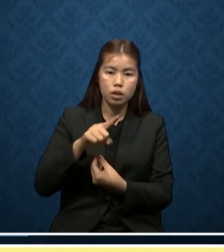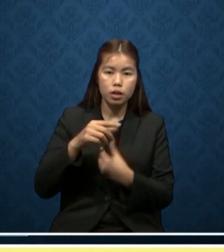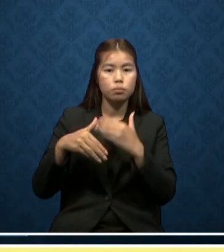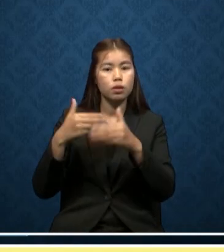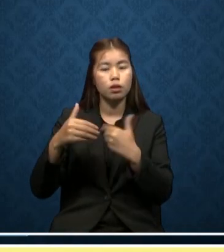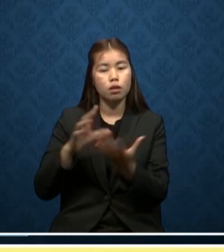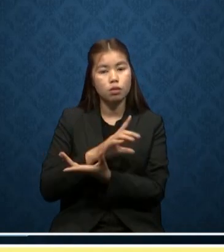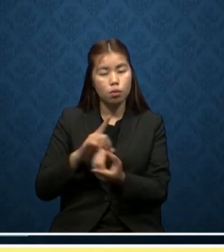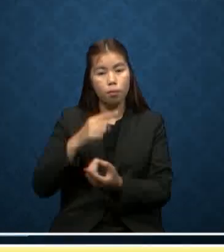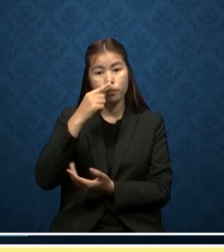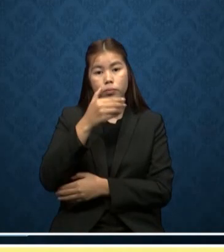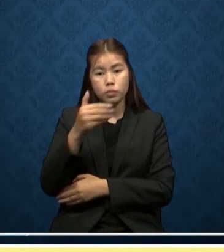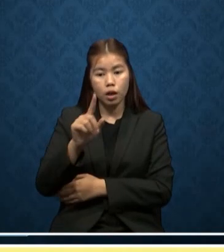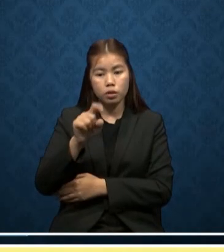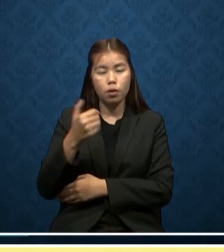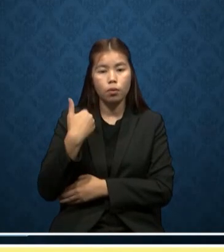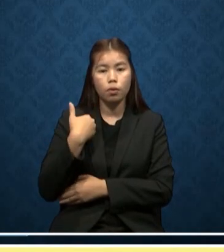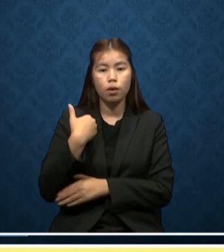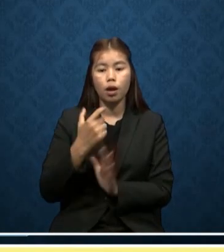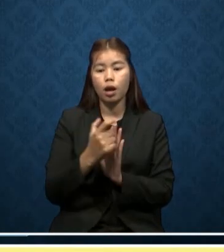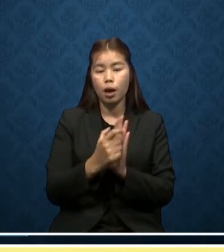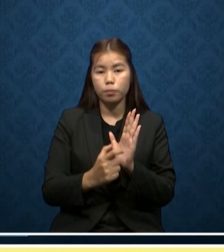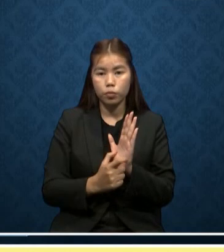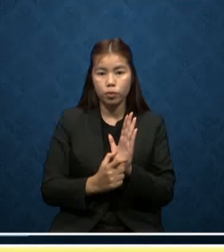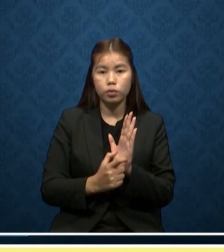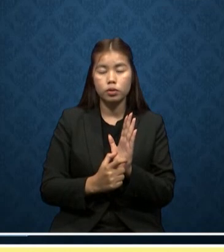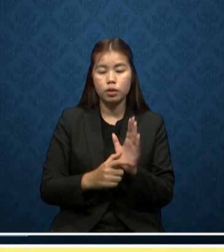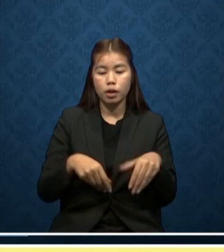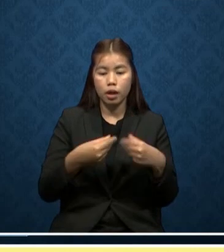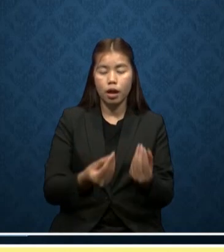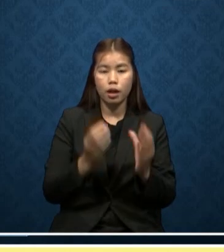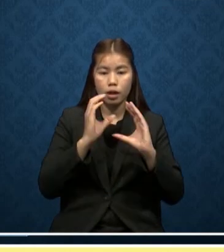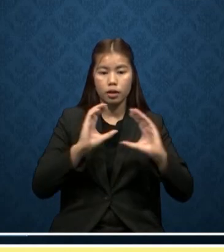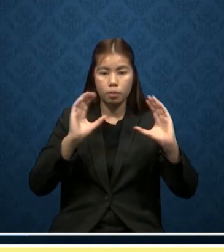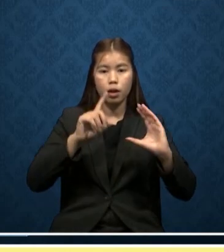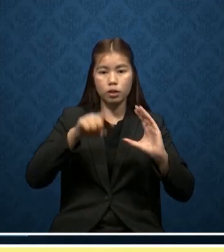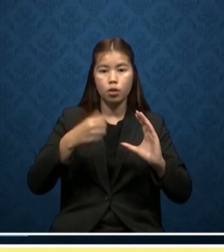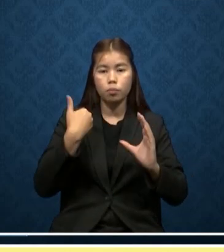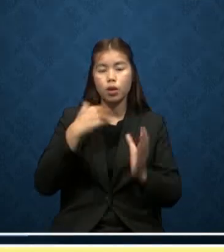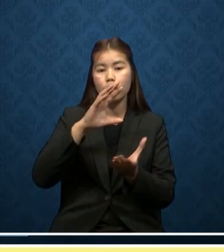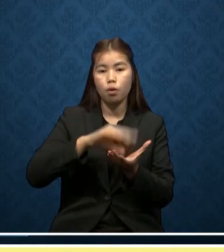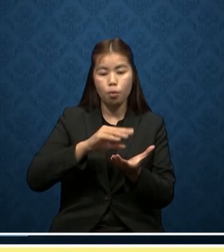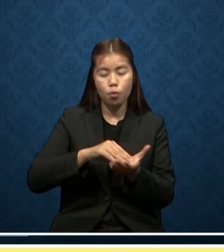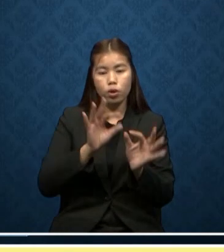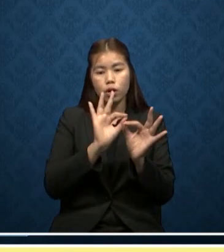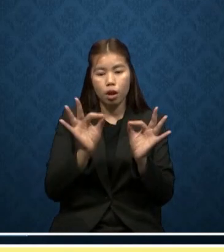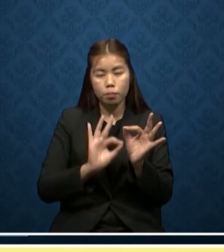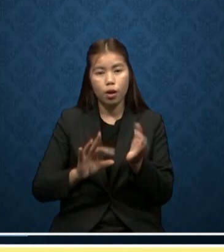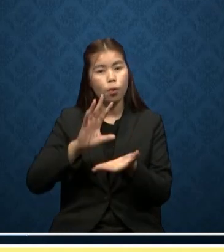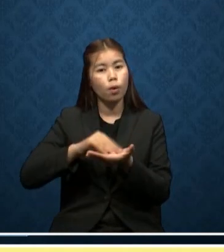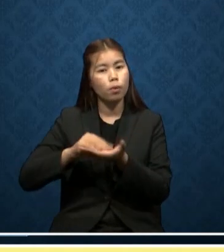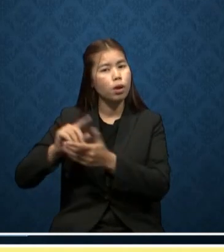ชาติควรกำหนดมาตรการในการกำกับให้หน่วยงานของรัฐลงข้อมูลการรายงานความคืบ